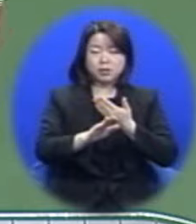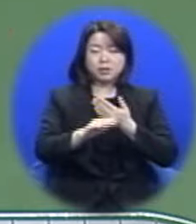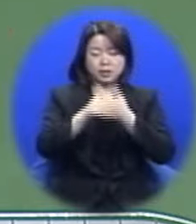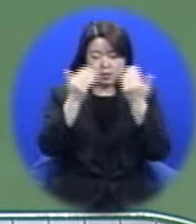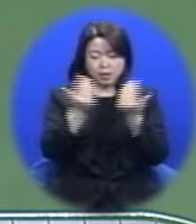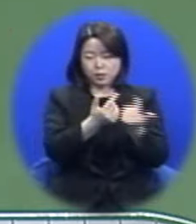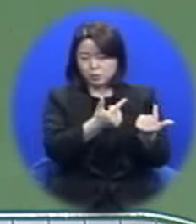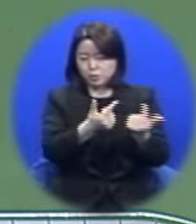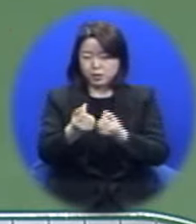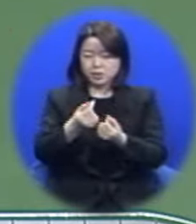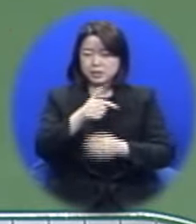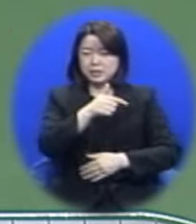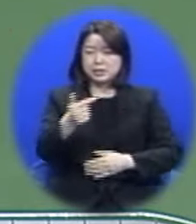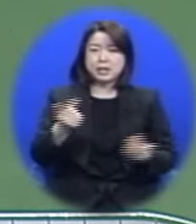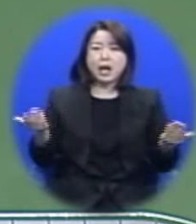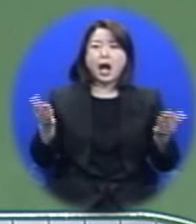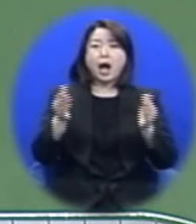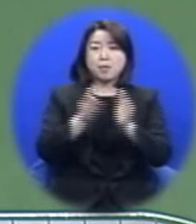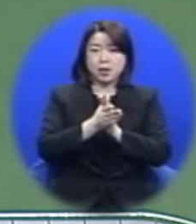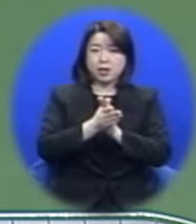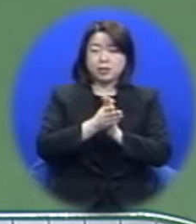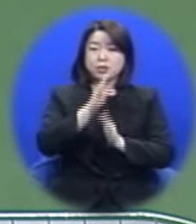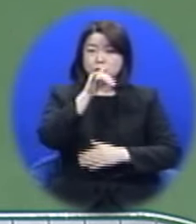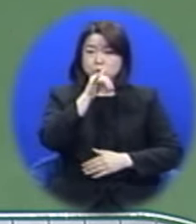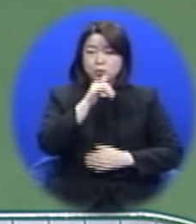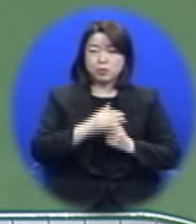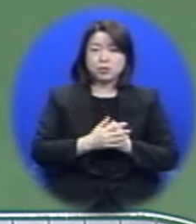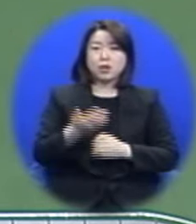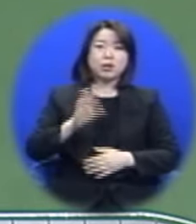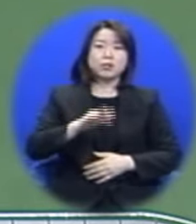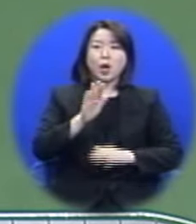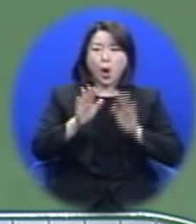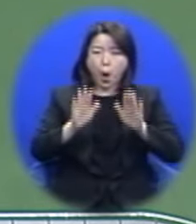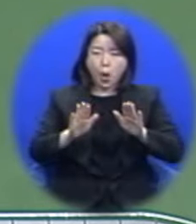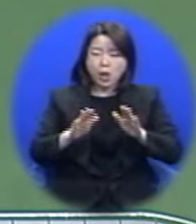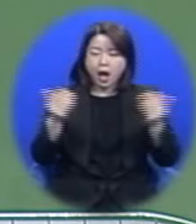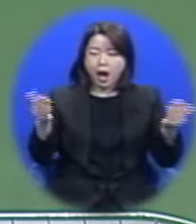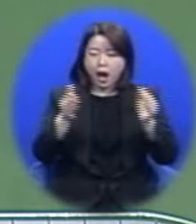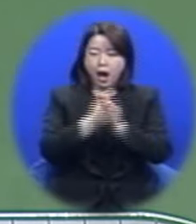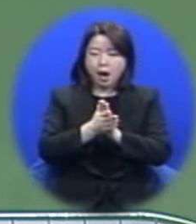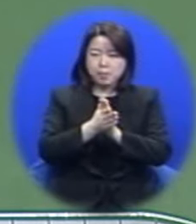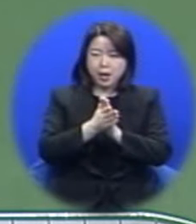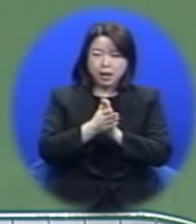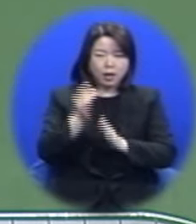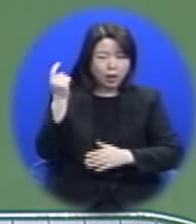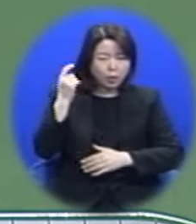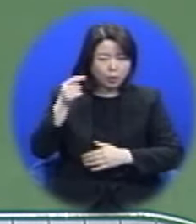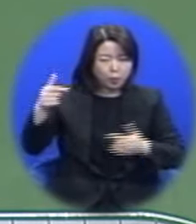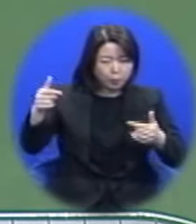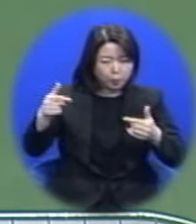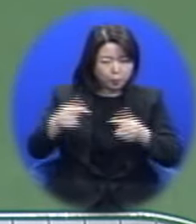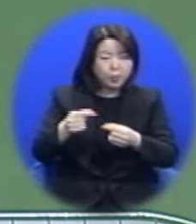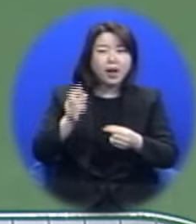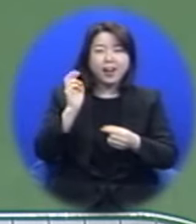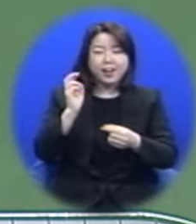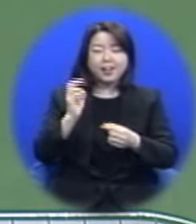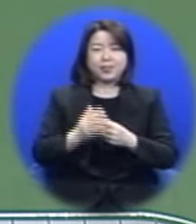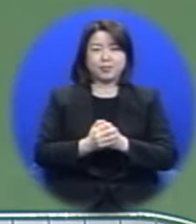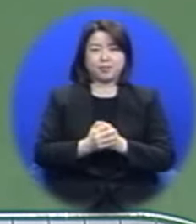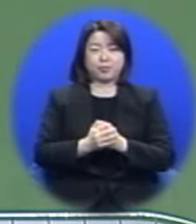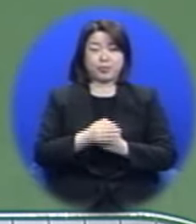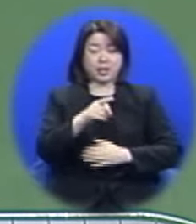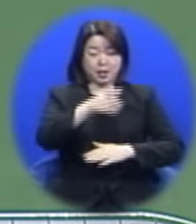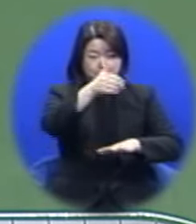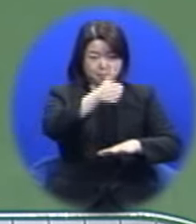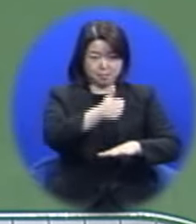아멘 그렇게 하는데 오늘은 아멘 소리가 확 죽었어요. 네. 왜이 성경